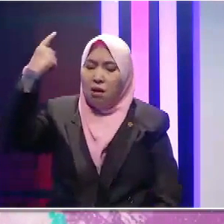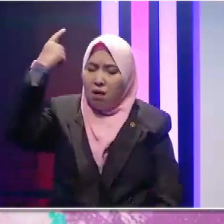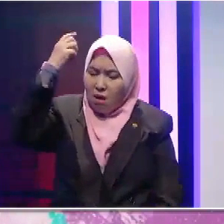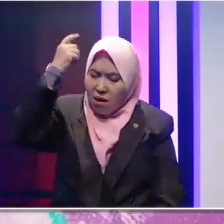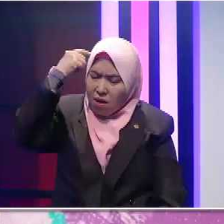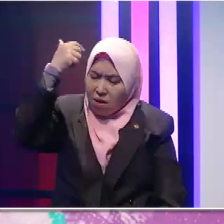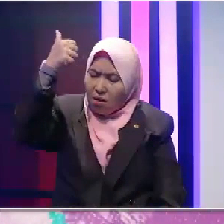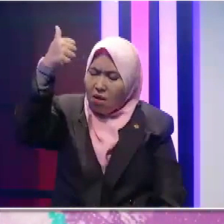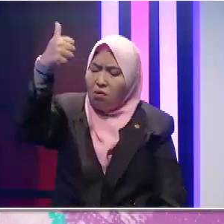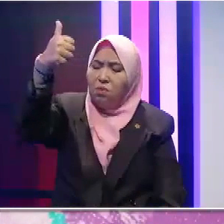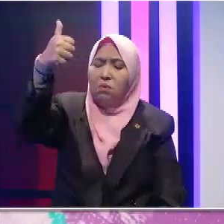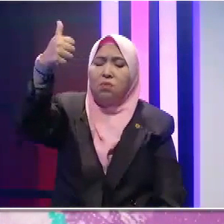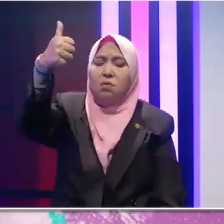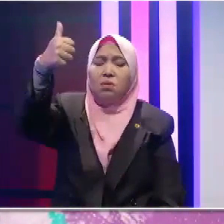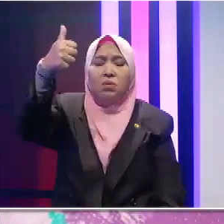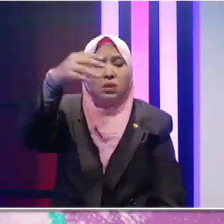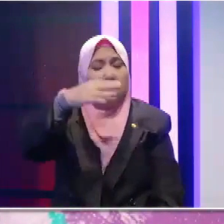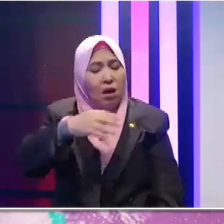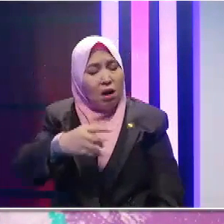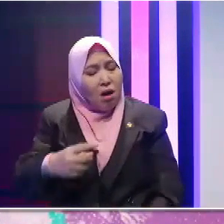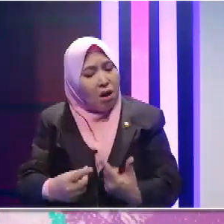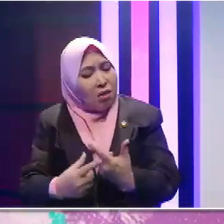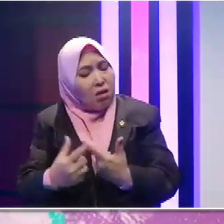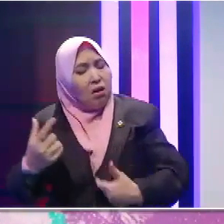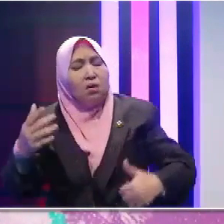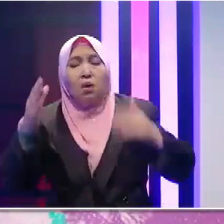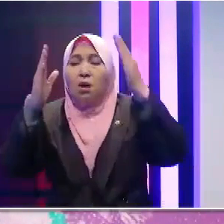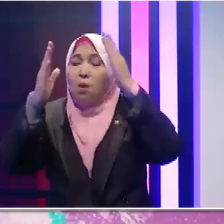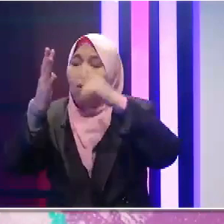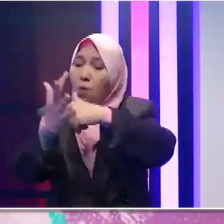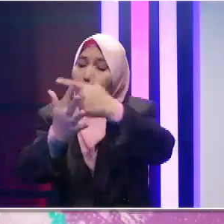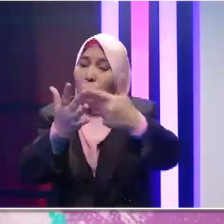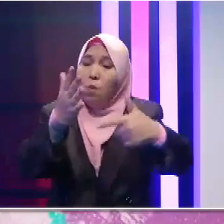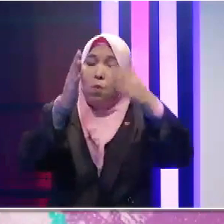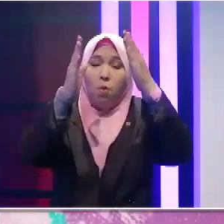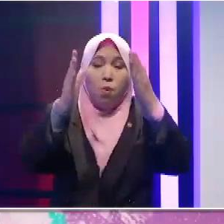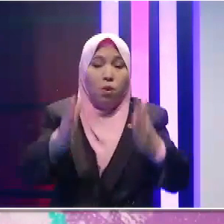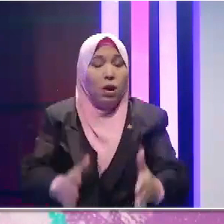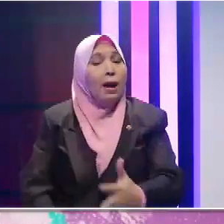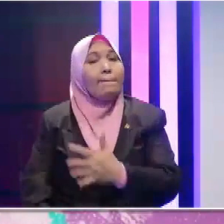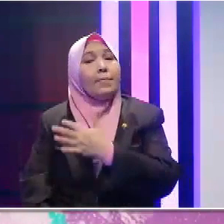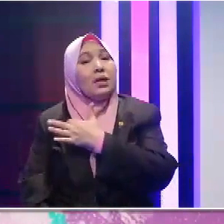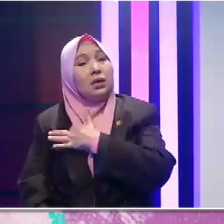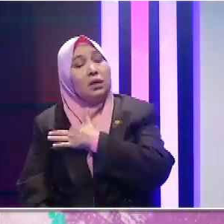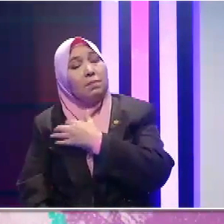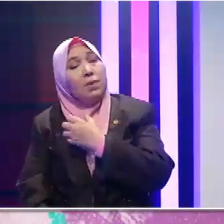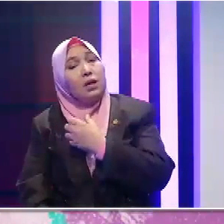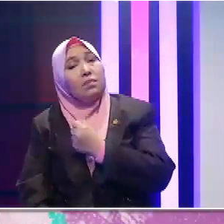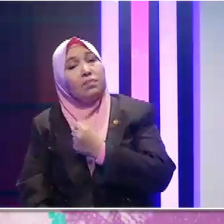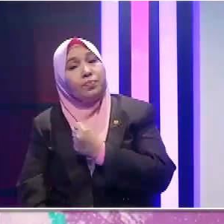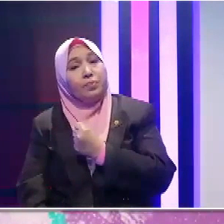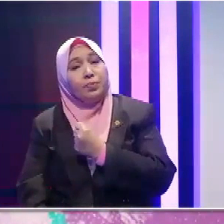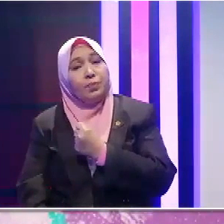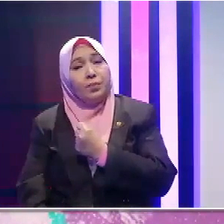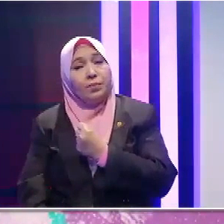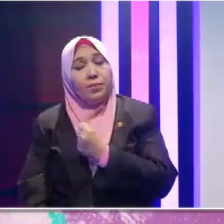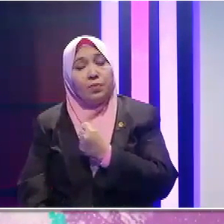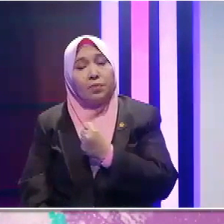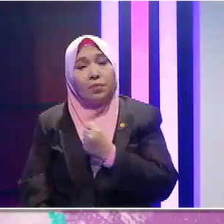أولي الألباب الذين آمنوا